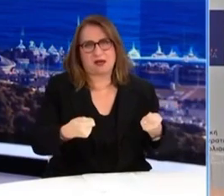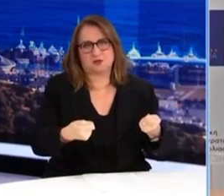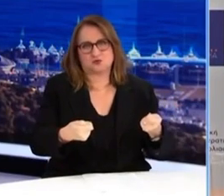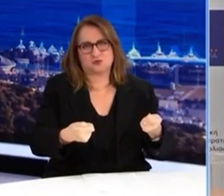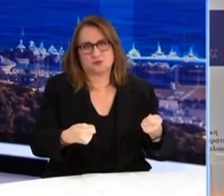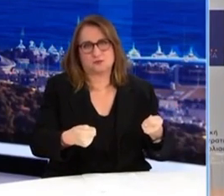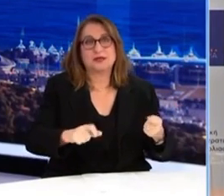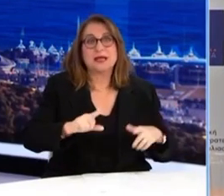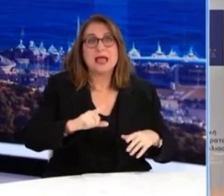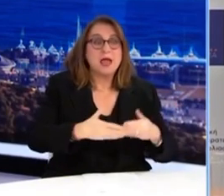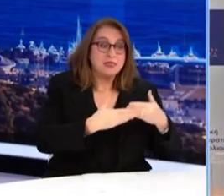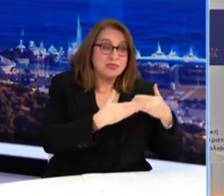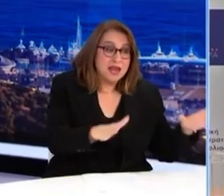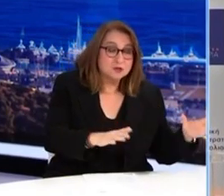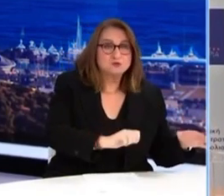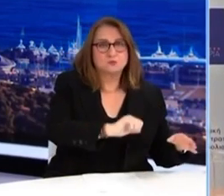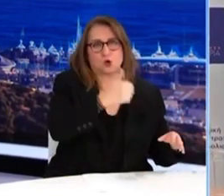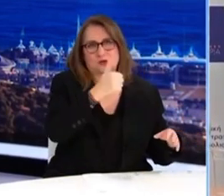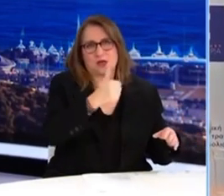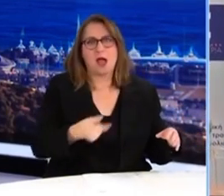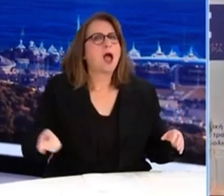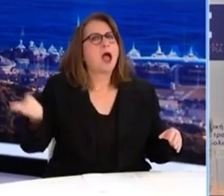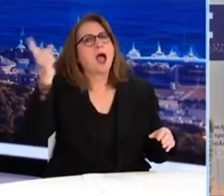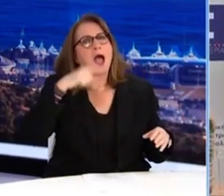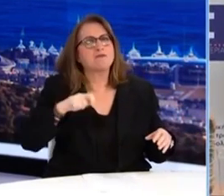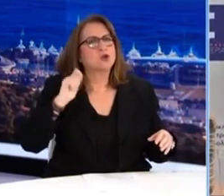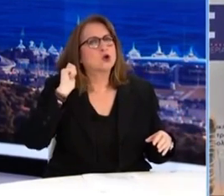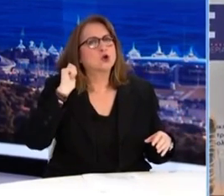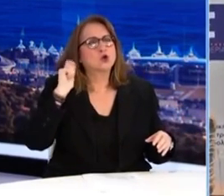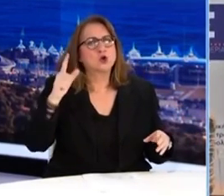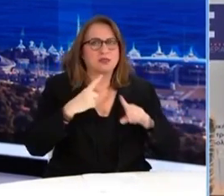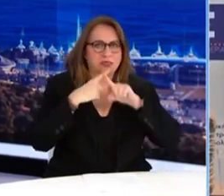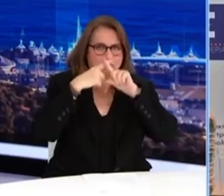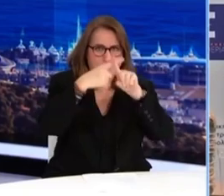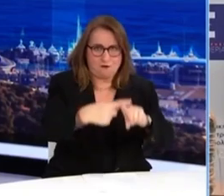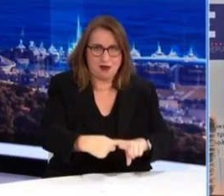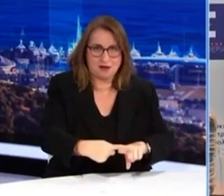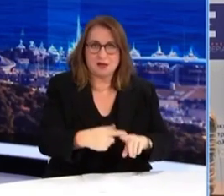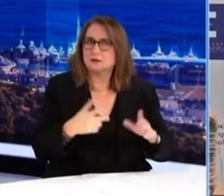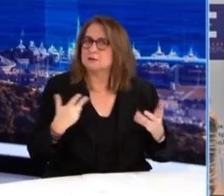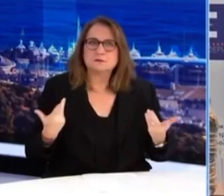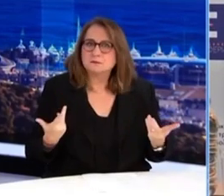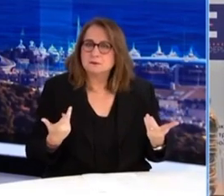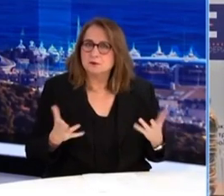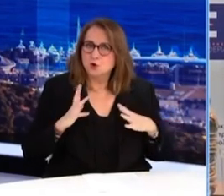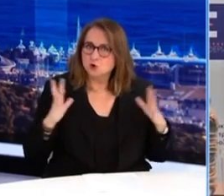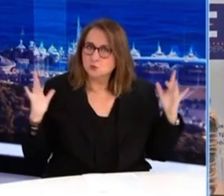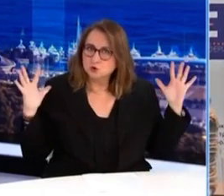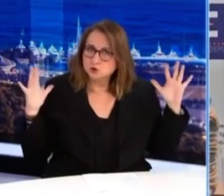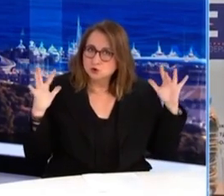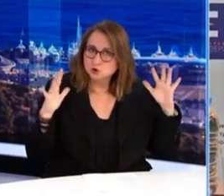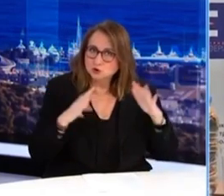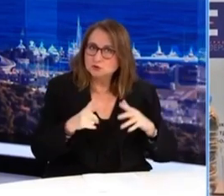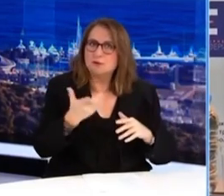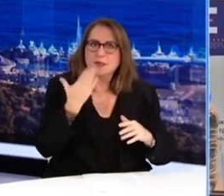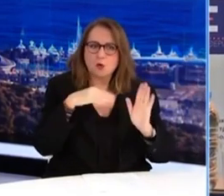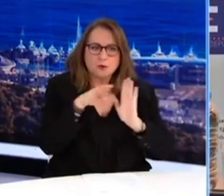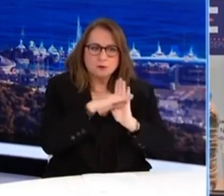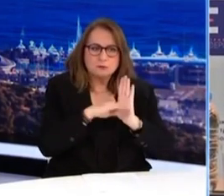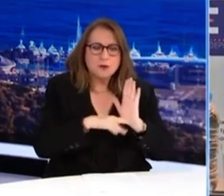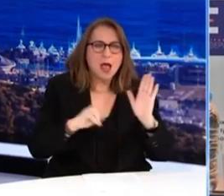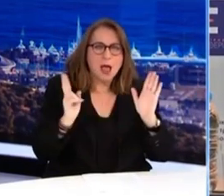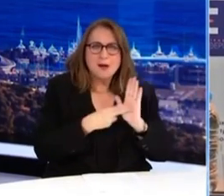Έχουμε, αύριο θα γιορταστούν τα Θεοφάνεια. Θα μαζευτούν αρκετοί πιστοί. Δεν υπάρχουν απαγορεύσεις όπως είχαμε πέρσι. Σας προβληματίζει